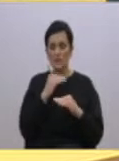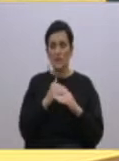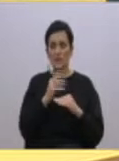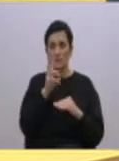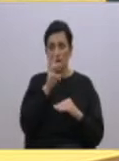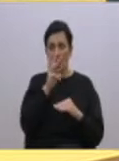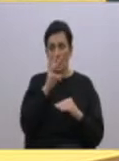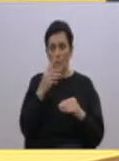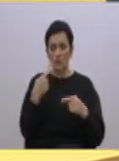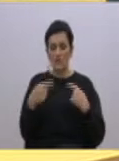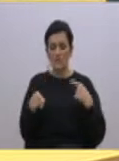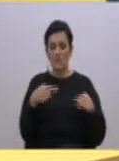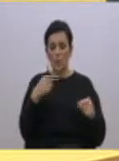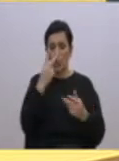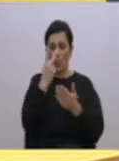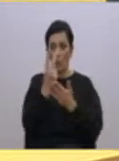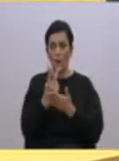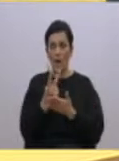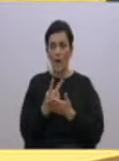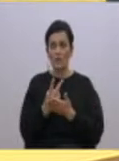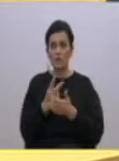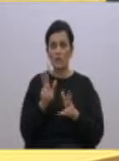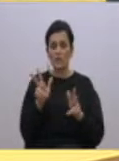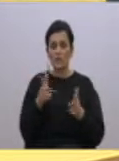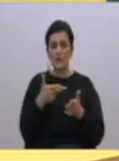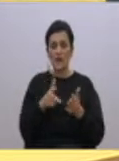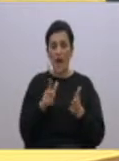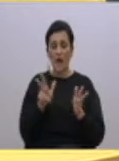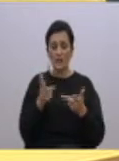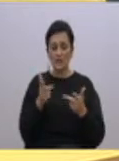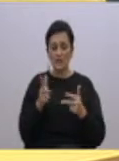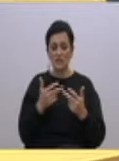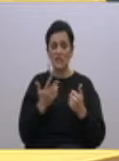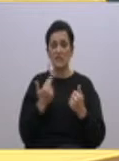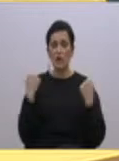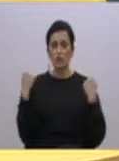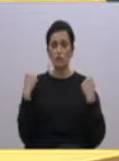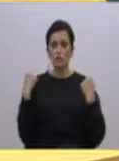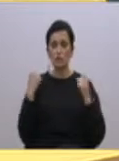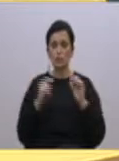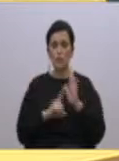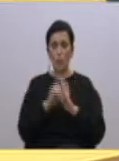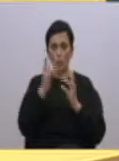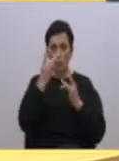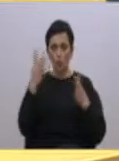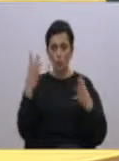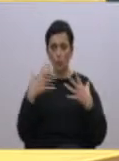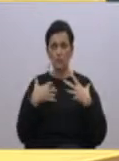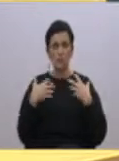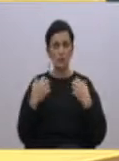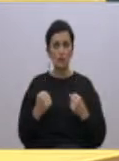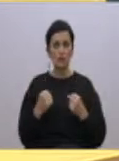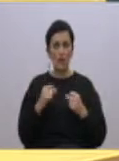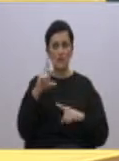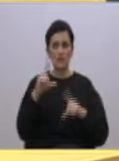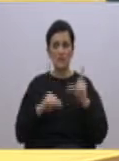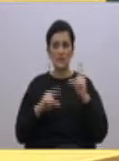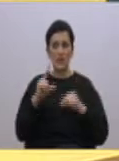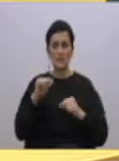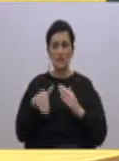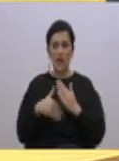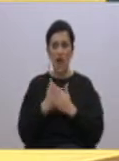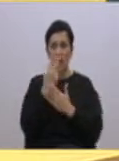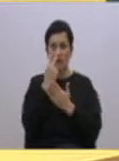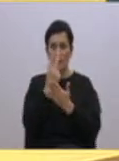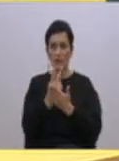სახელფასო სხვაობის მაჩვენებლის გასაანგარიშებლად და დავიწყეთ სპორტის, კულტურის და ჯანდაცვის სტატისტიკის ახალი